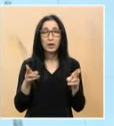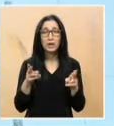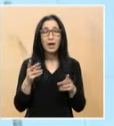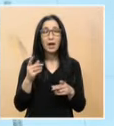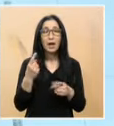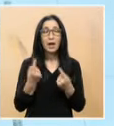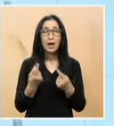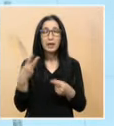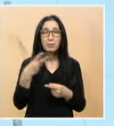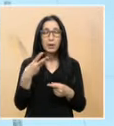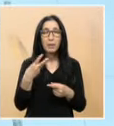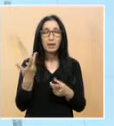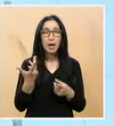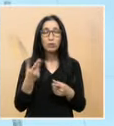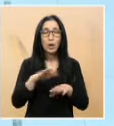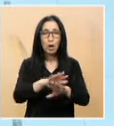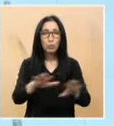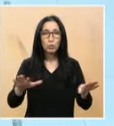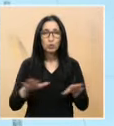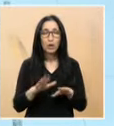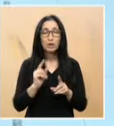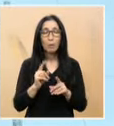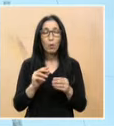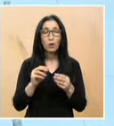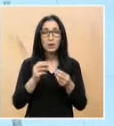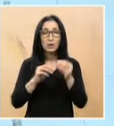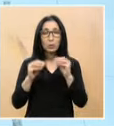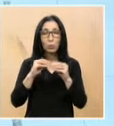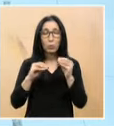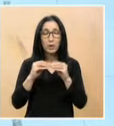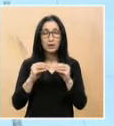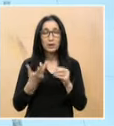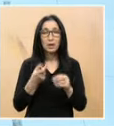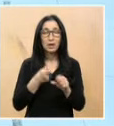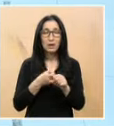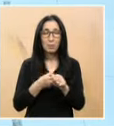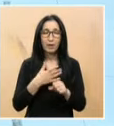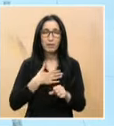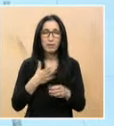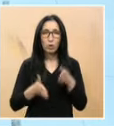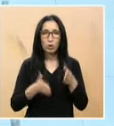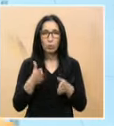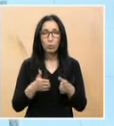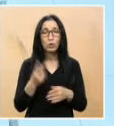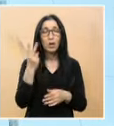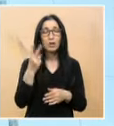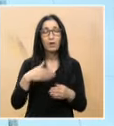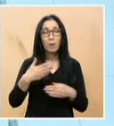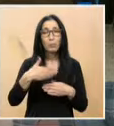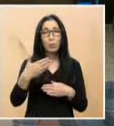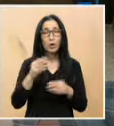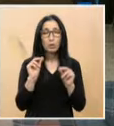иновативна, експериментална площадка, където децата ще могат да сглобят и програмират свой робот, работейки в екип. това поредно